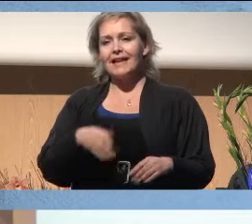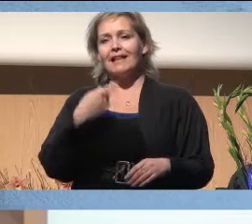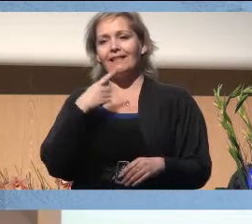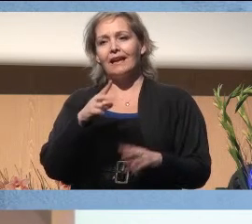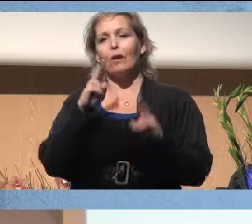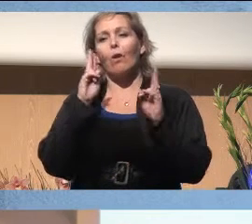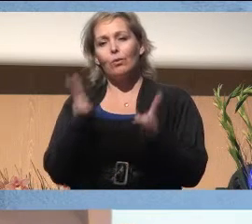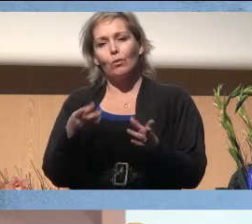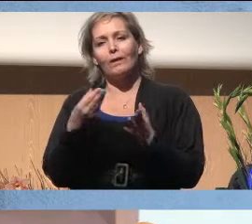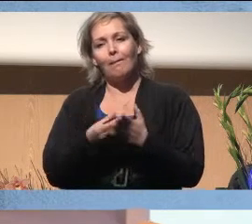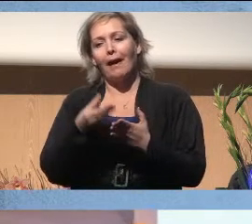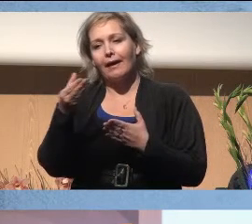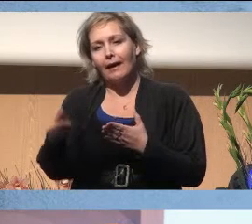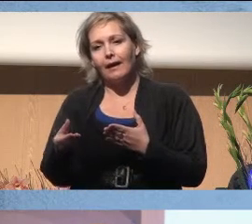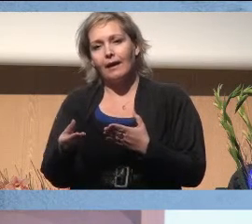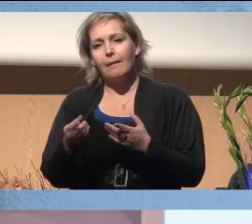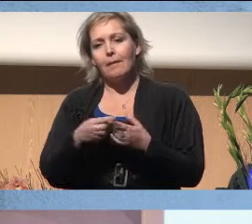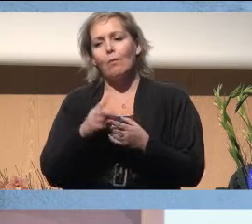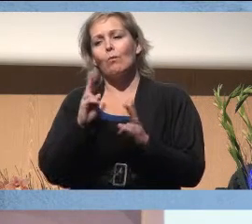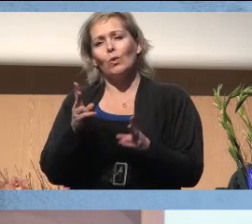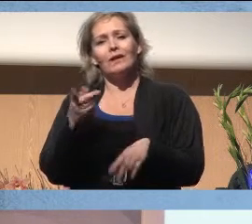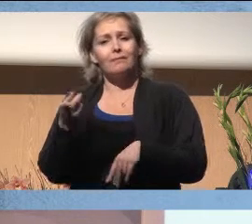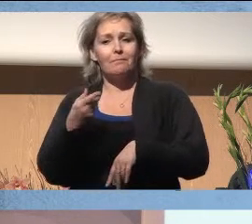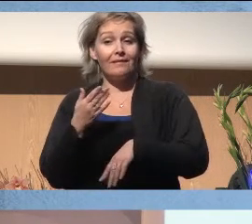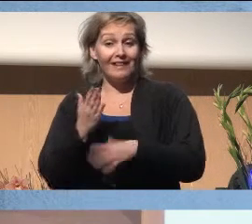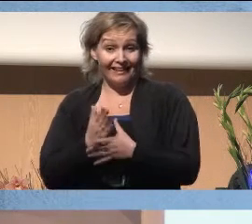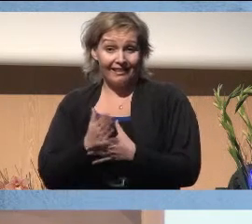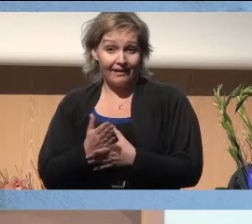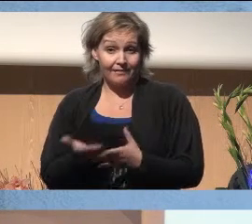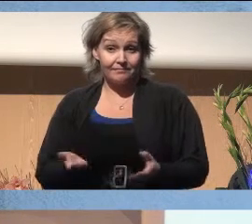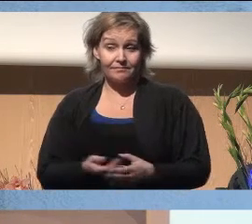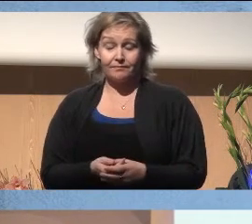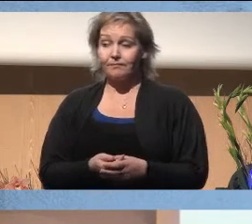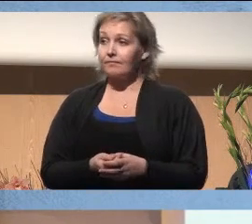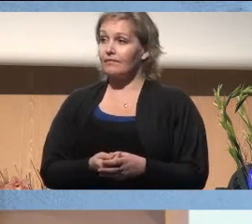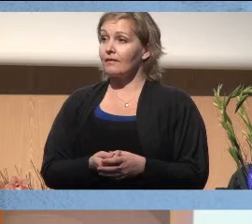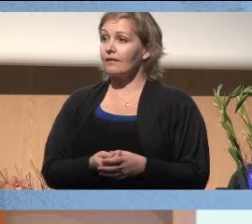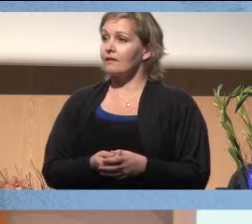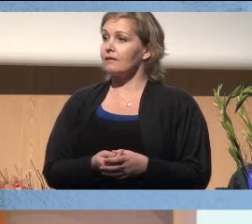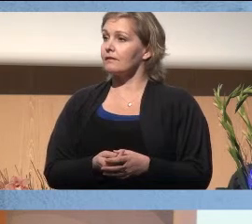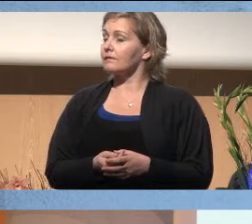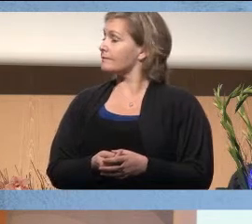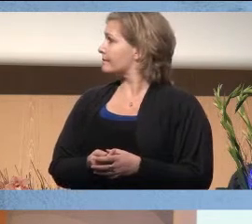å bruke pengene, men du må bruke dem riktig. Og